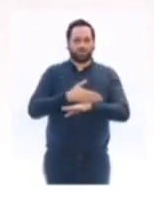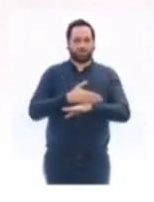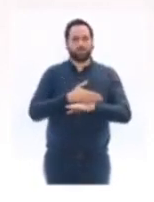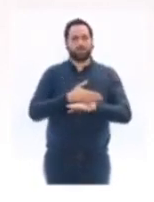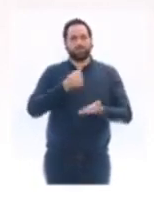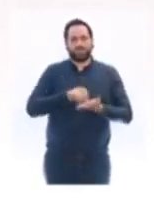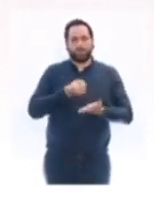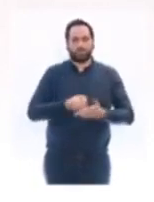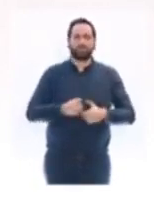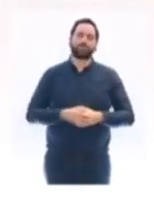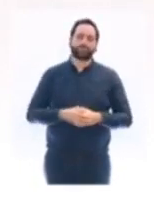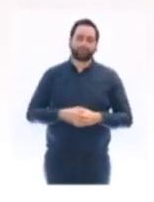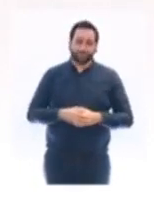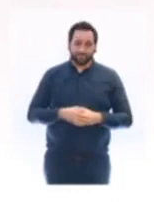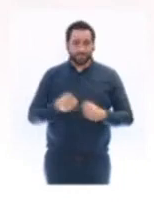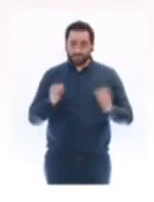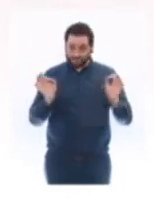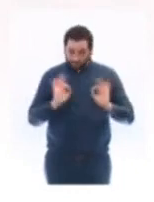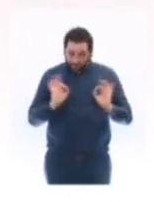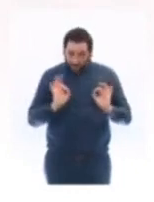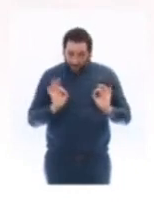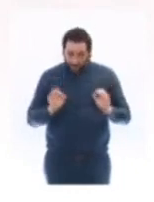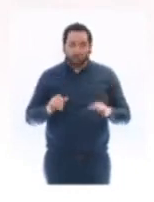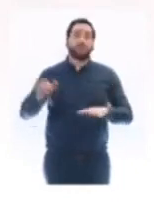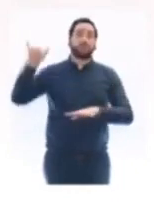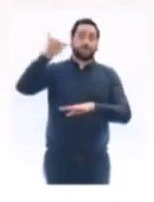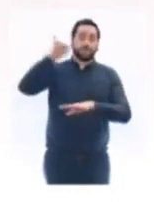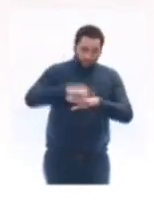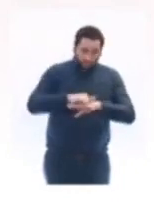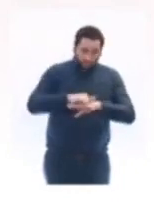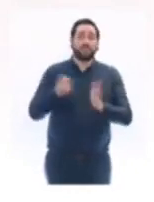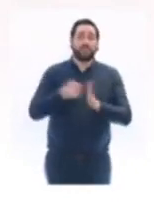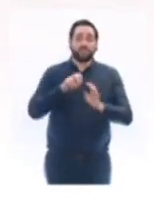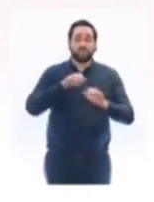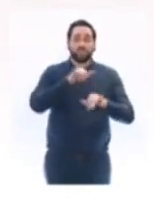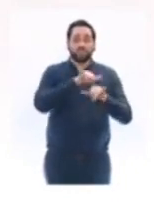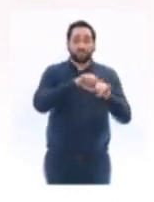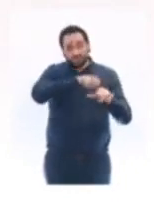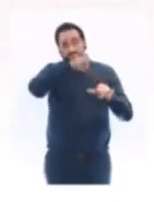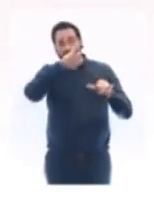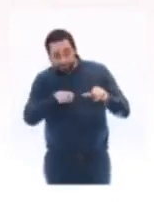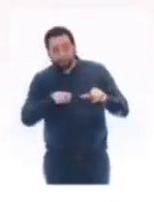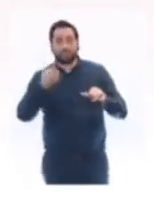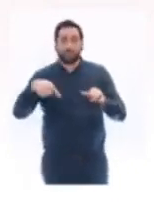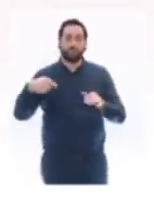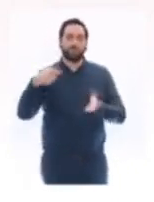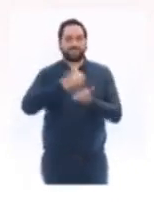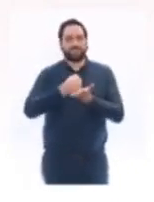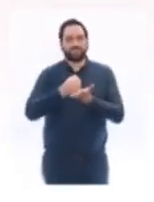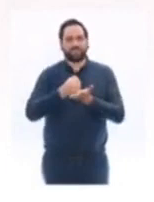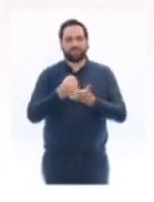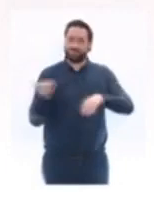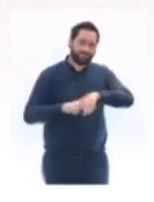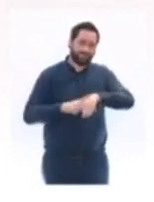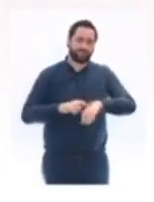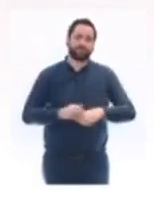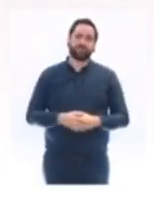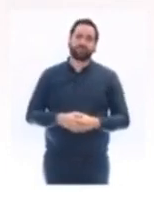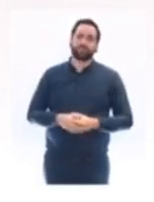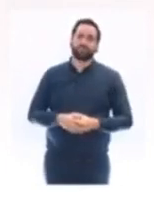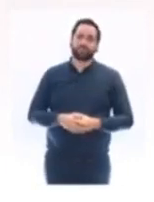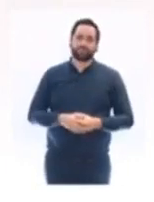imposé. Comme au printemps, l'essentiel des établissements recevant du public seront fermés.